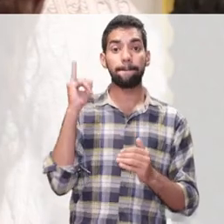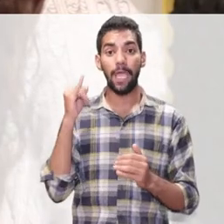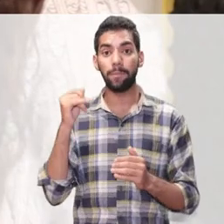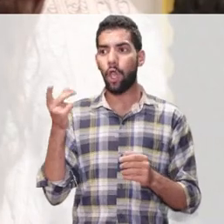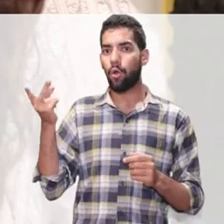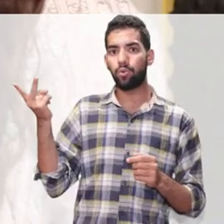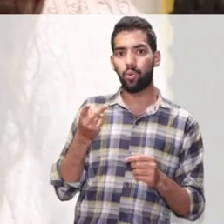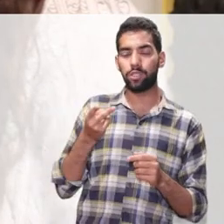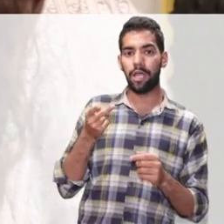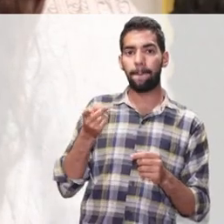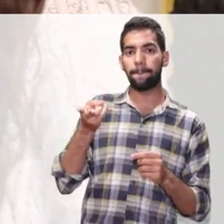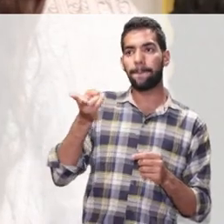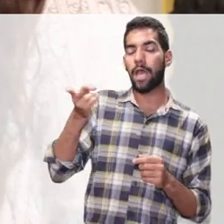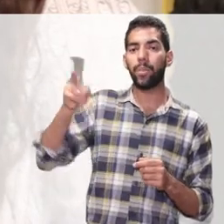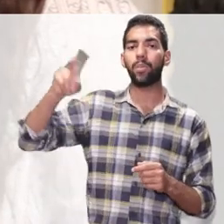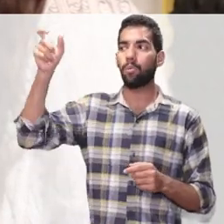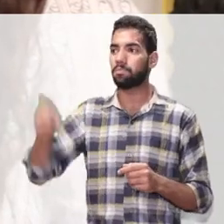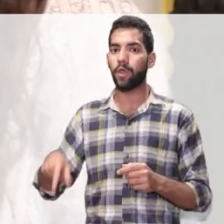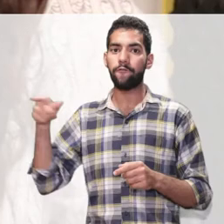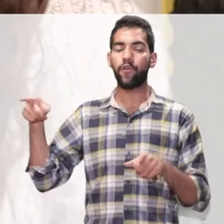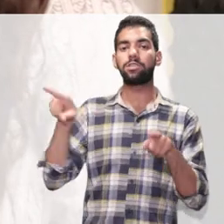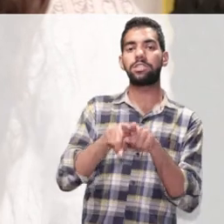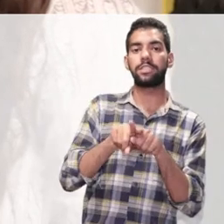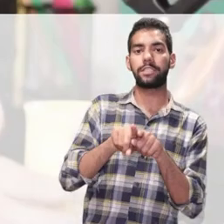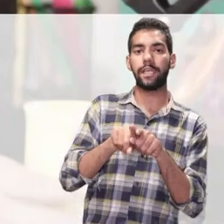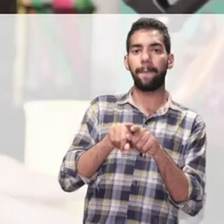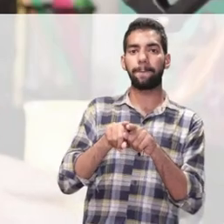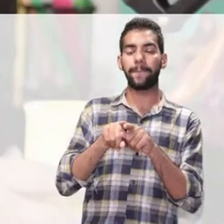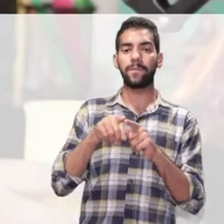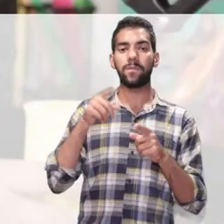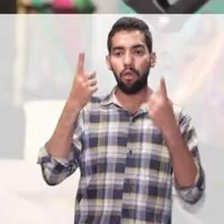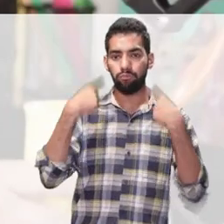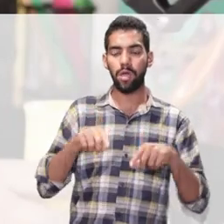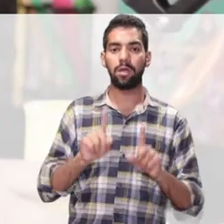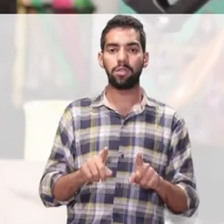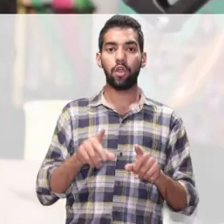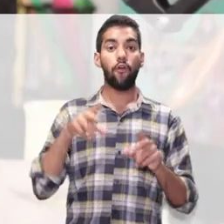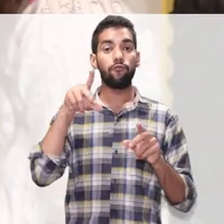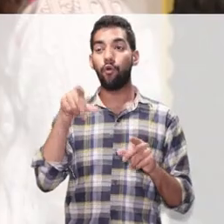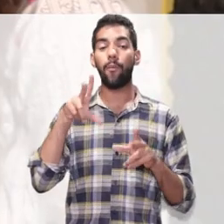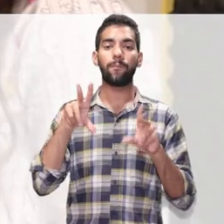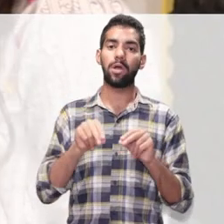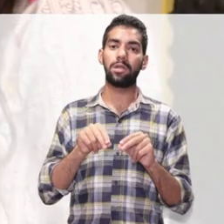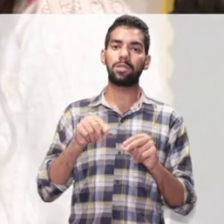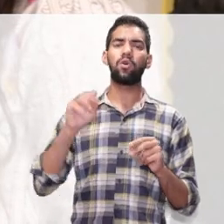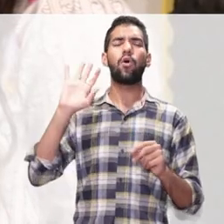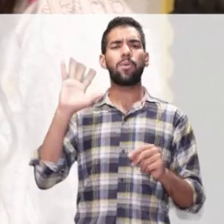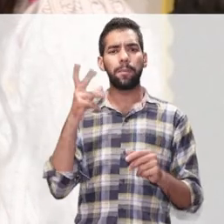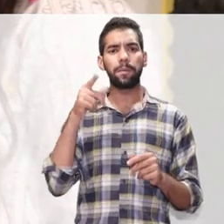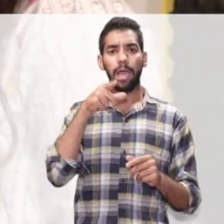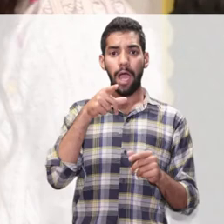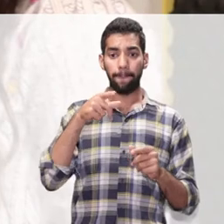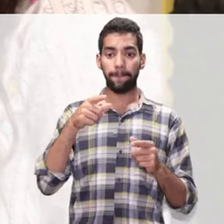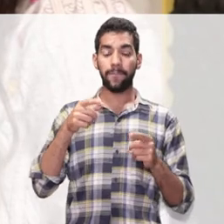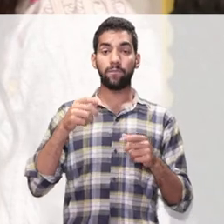क्योंकि आप हर बंदे के ऊपर एक बंदा होता है एगो बड़ी इस विदाउट बॉस बेबी बढ़िया सब्सक्राइब किसी से जो है अपनी पोजिशन